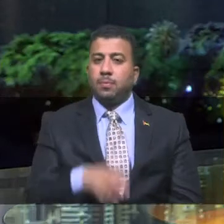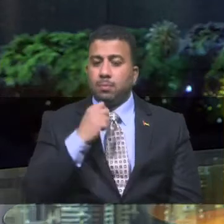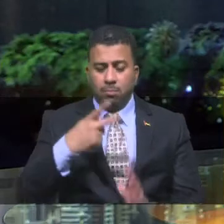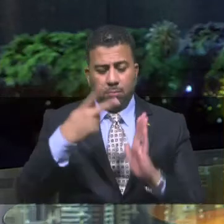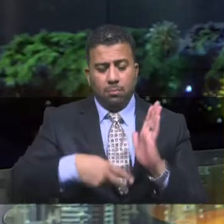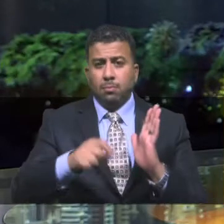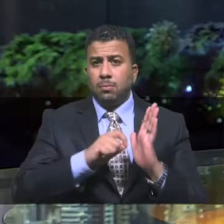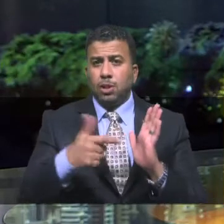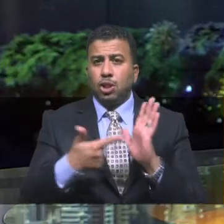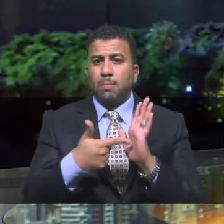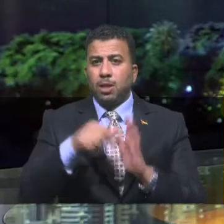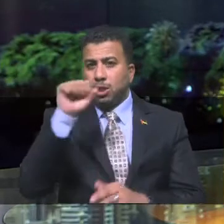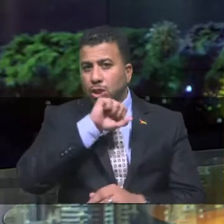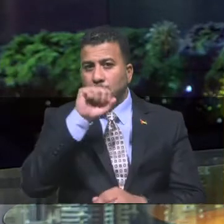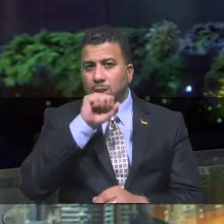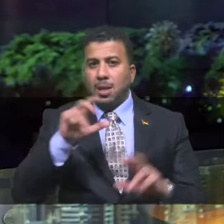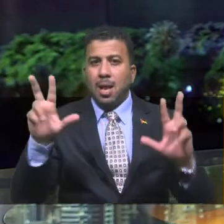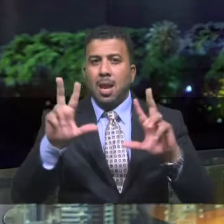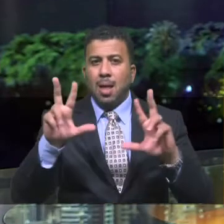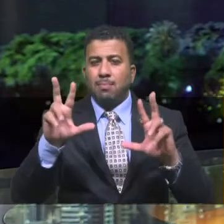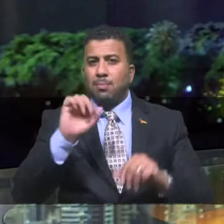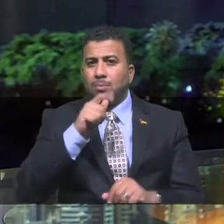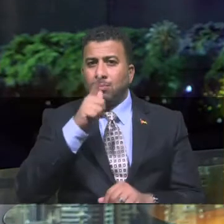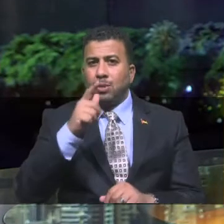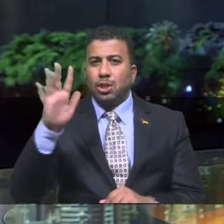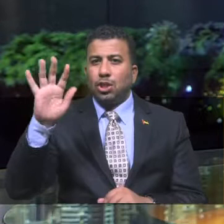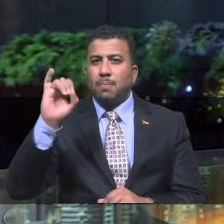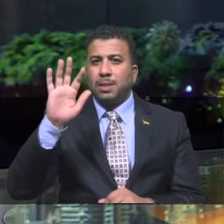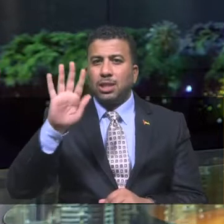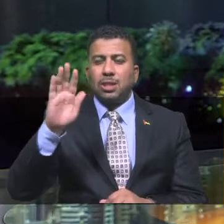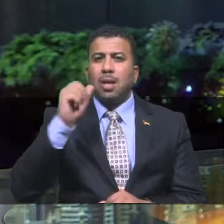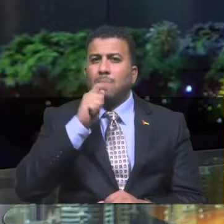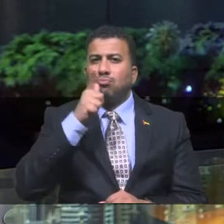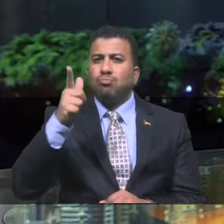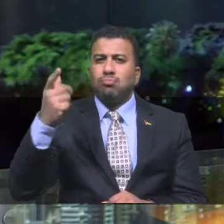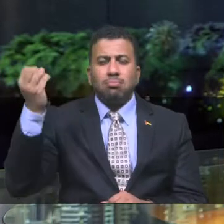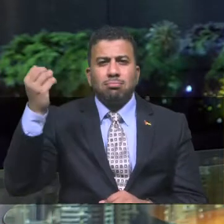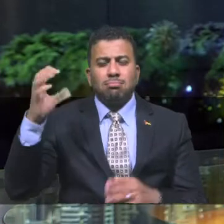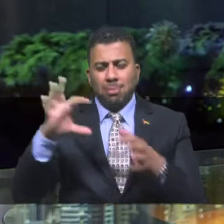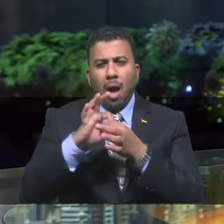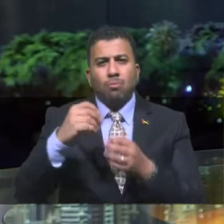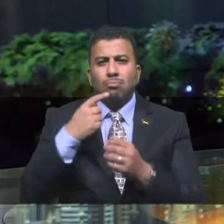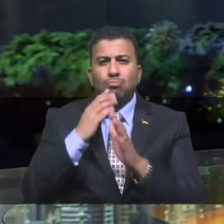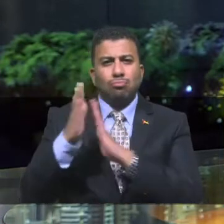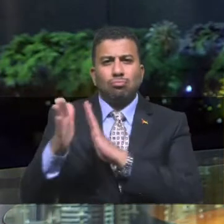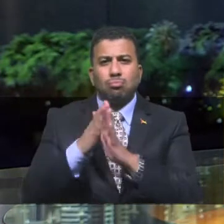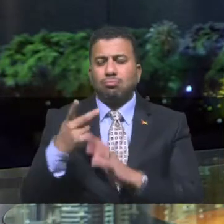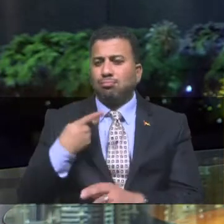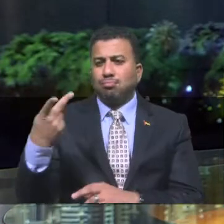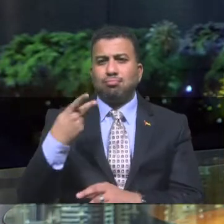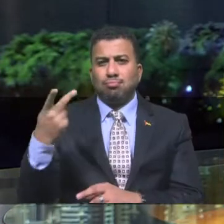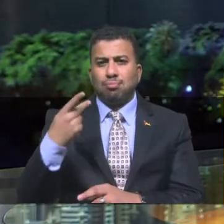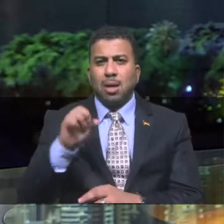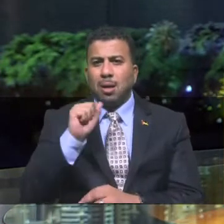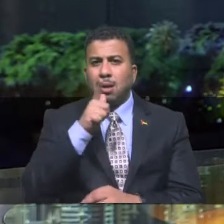وقعت جامعة الشارقة ومدينة الشارقة للإعلام الشمس مذكرة تفاهم لتعزيز التعاون المشترك بين الجانبين